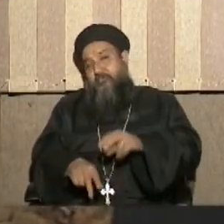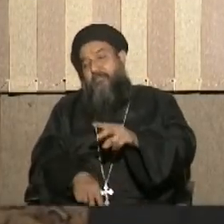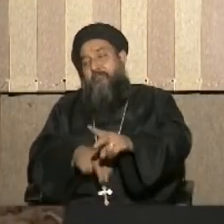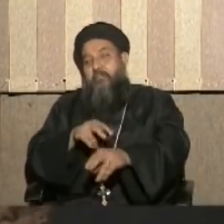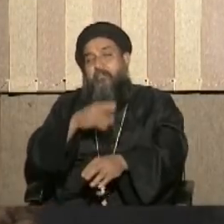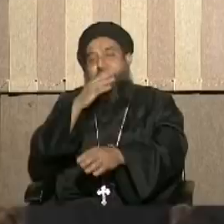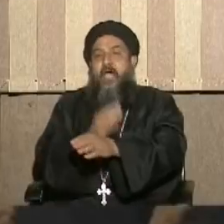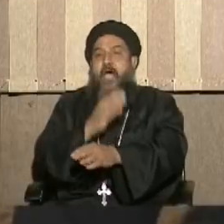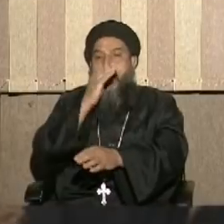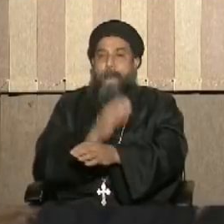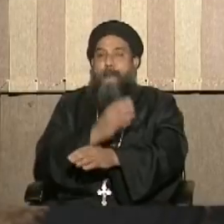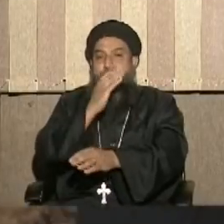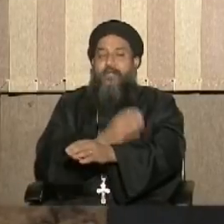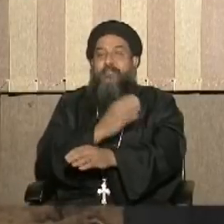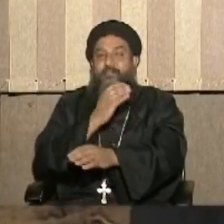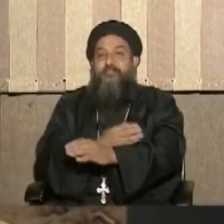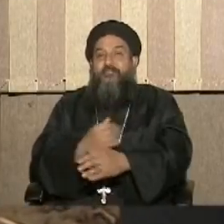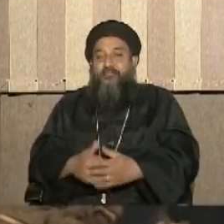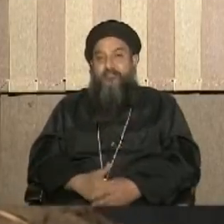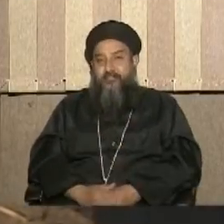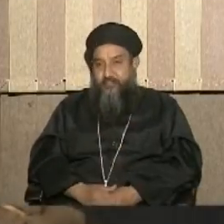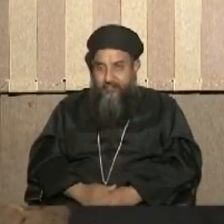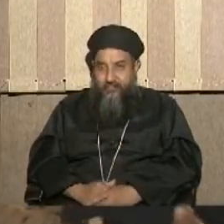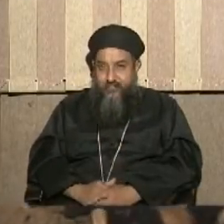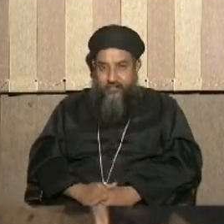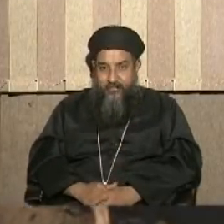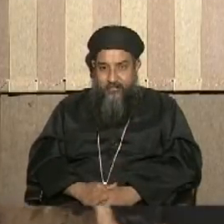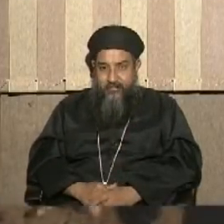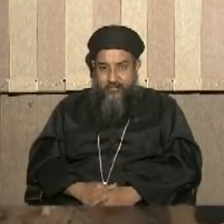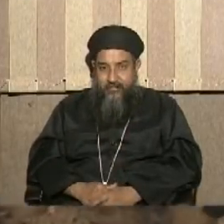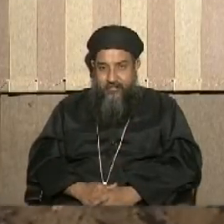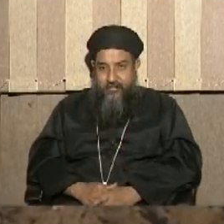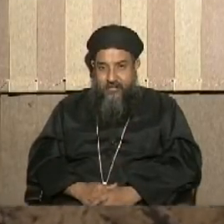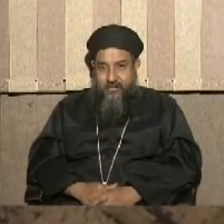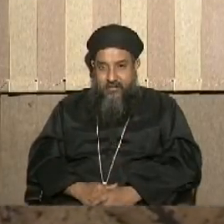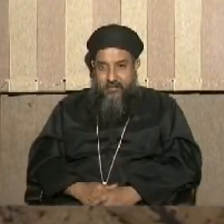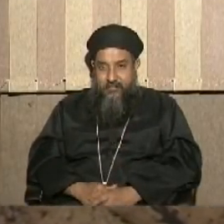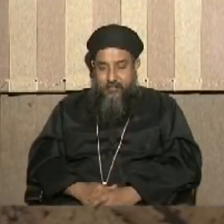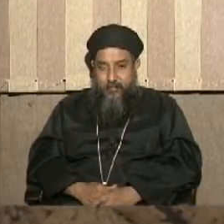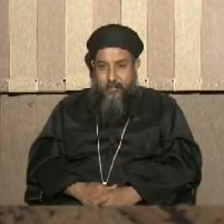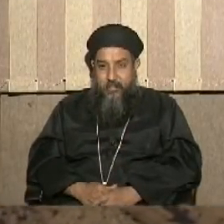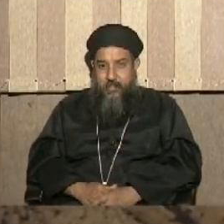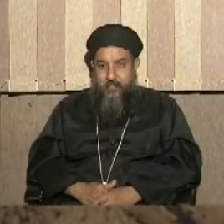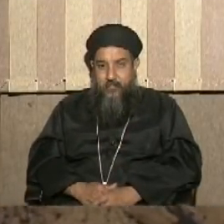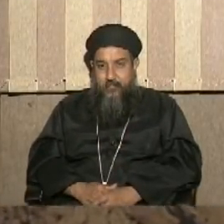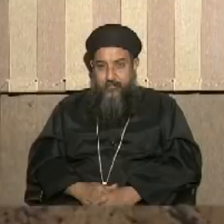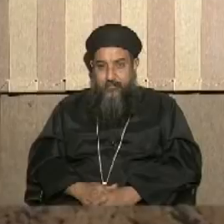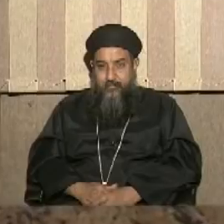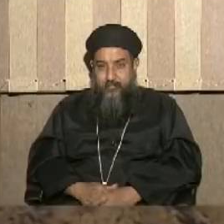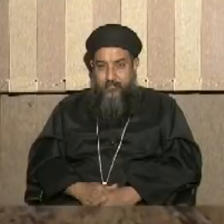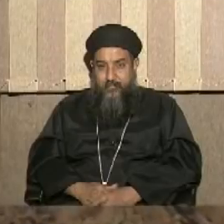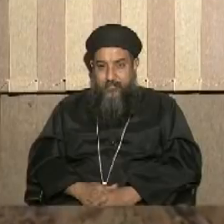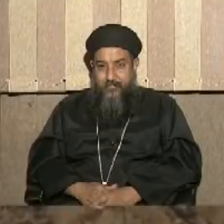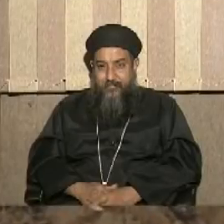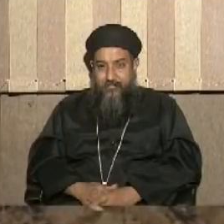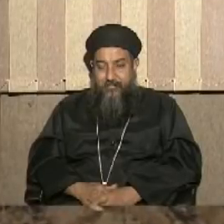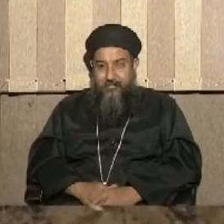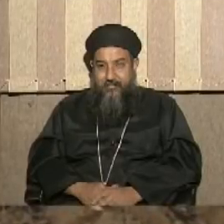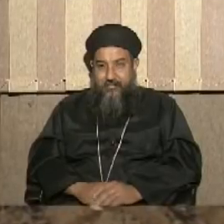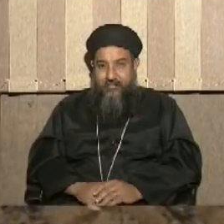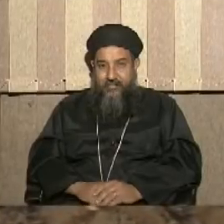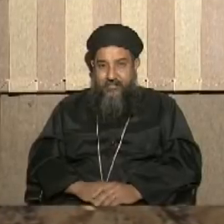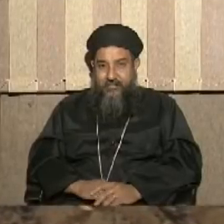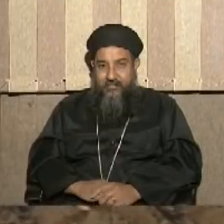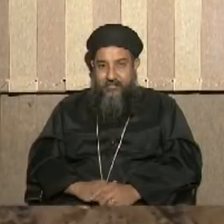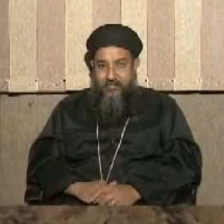حياة وقرار. هربتم من الكرامة والمجد والافتخار، وأخذت